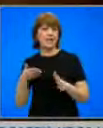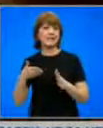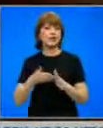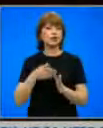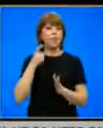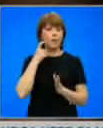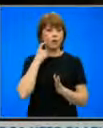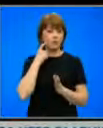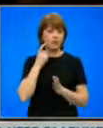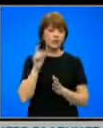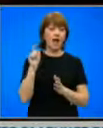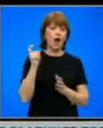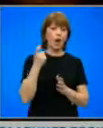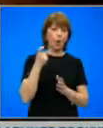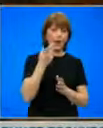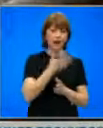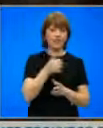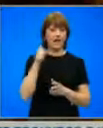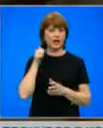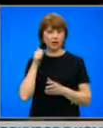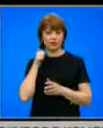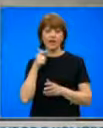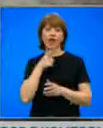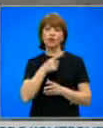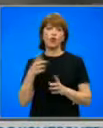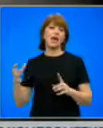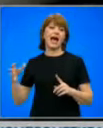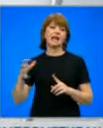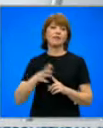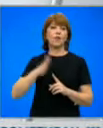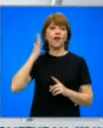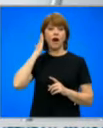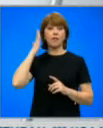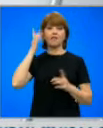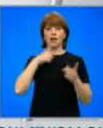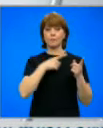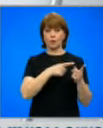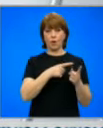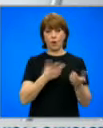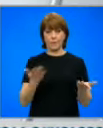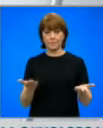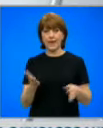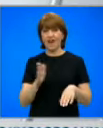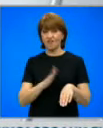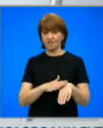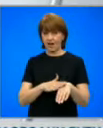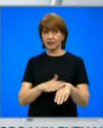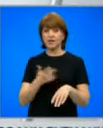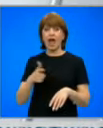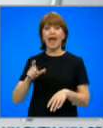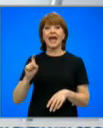Борисов, Владислав Горанов и Севделин Арнаудова, Кирил Петков отново атакува главния прокурор. Факт е, че господин